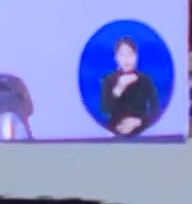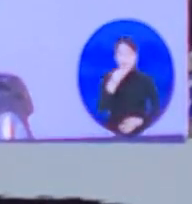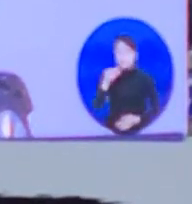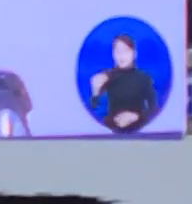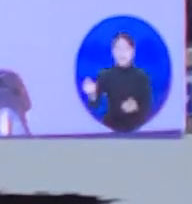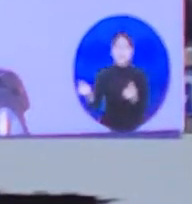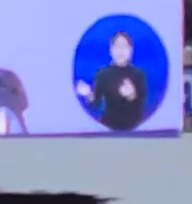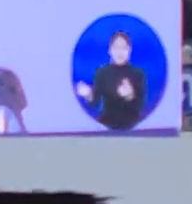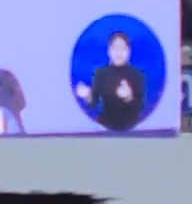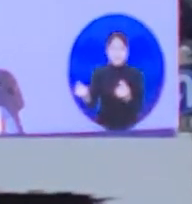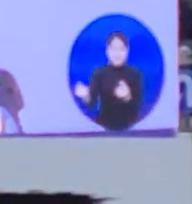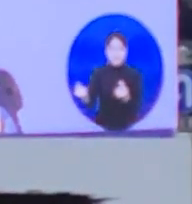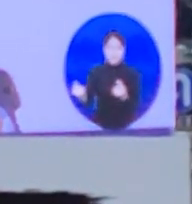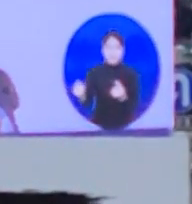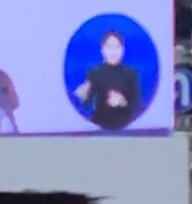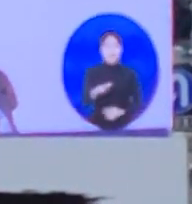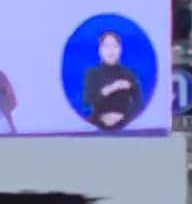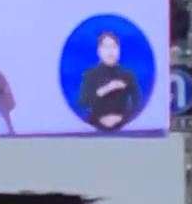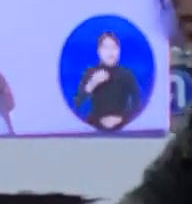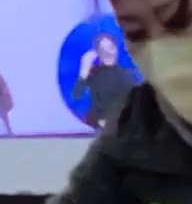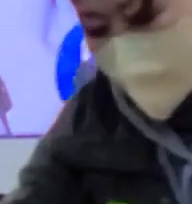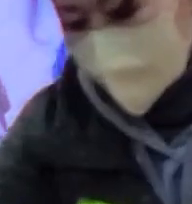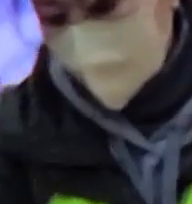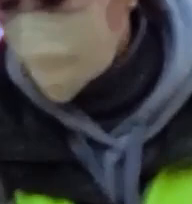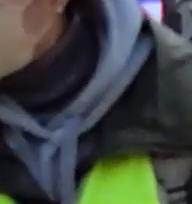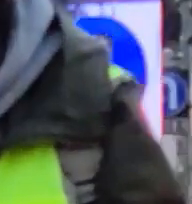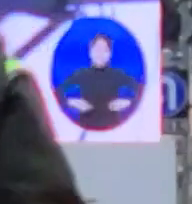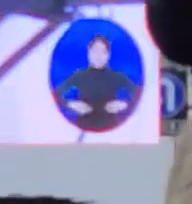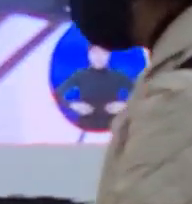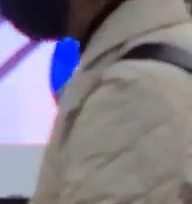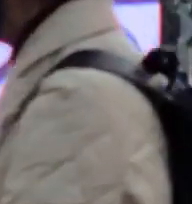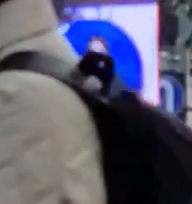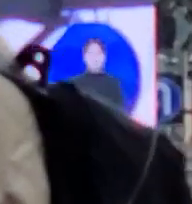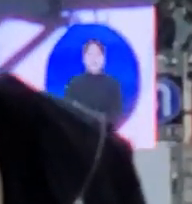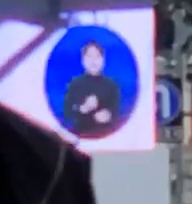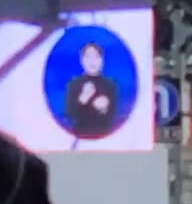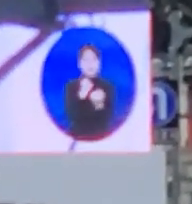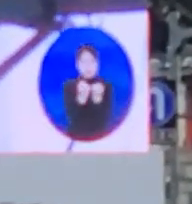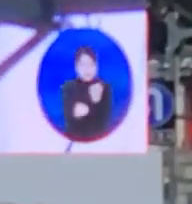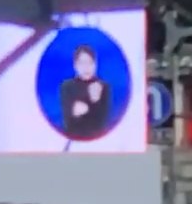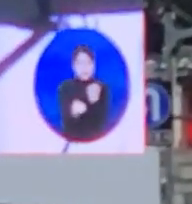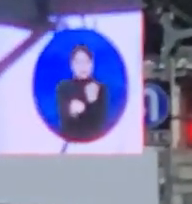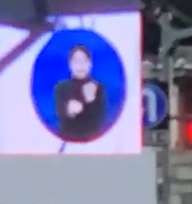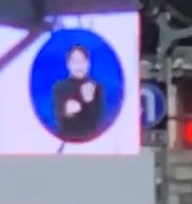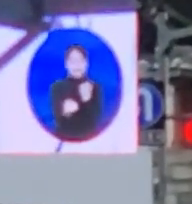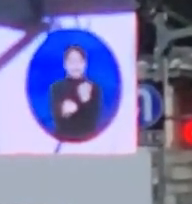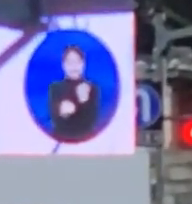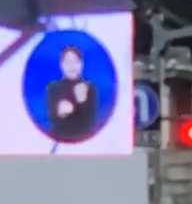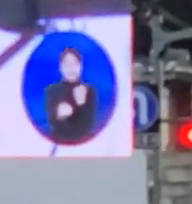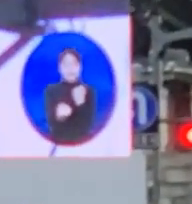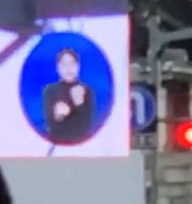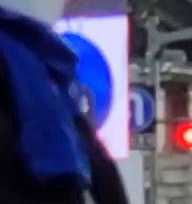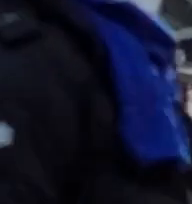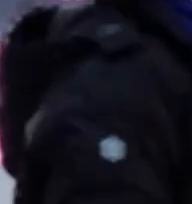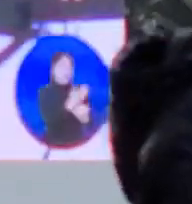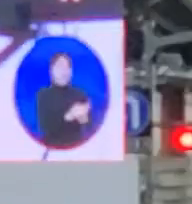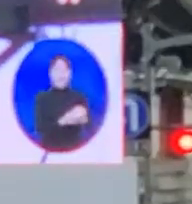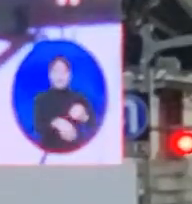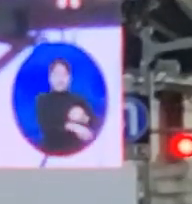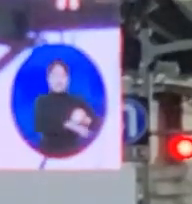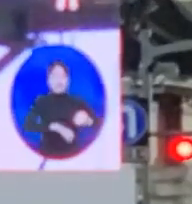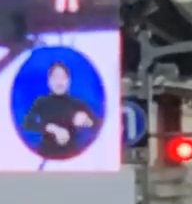결코 잊어서는 안 될 것입니다. 그럼에도 불구하고 기득권의 빌부터